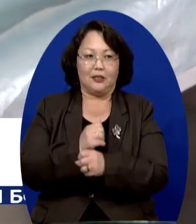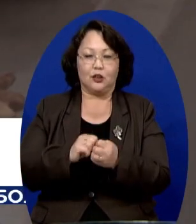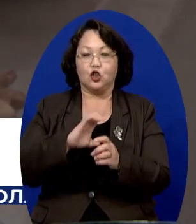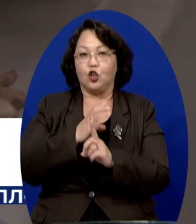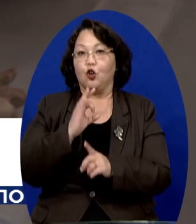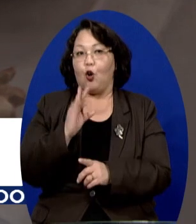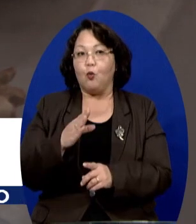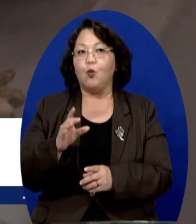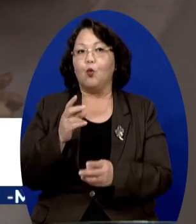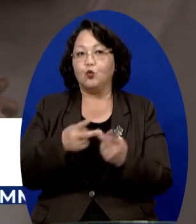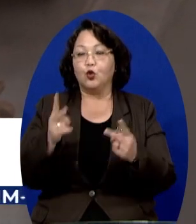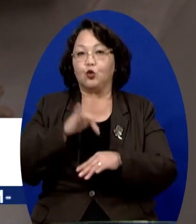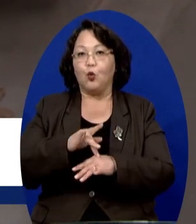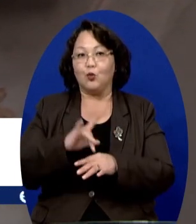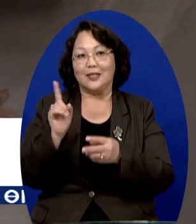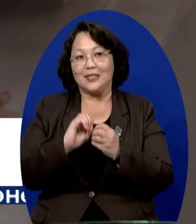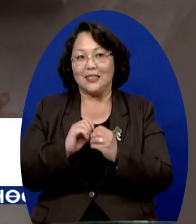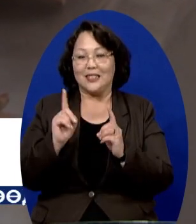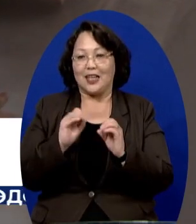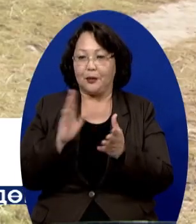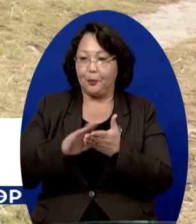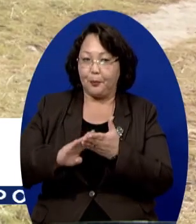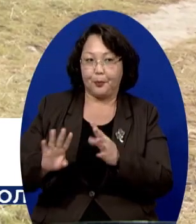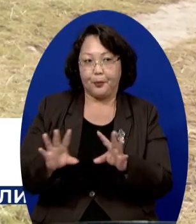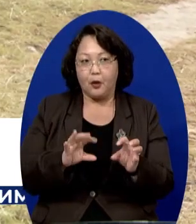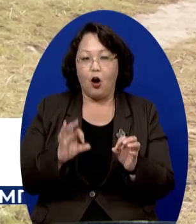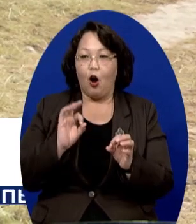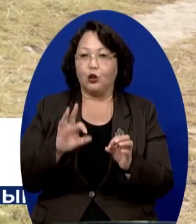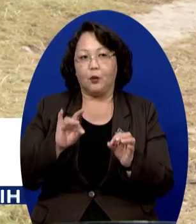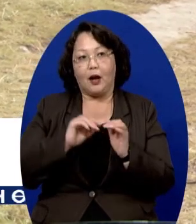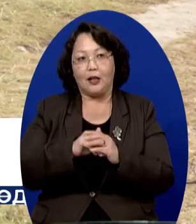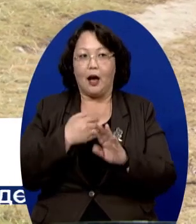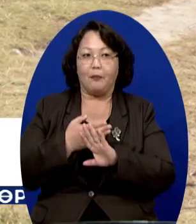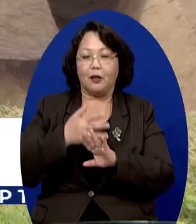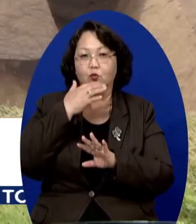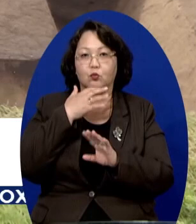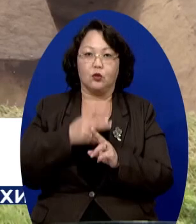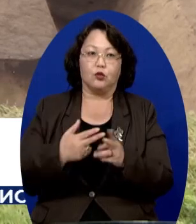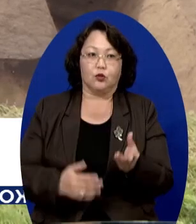үеийн үндэсний төвийн сэргээн засварлах газраас олдруудын хадгалалт, хамгаалтын талаас нь зөвлөж байна.